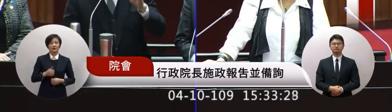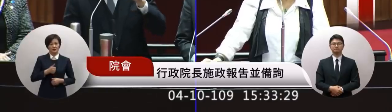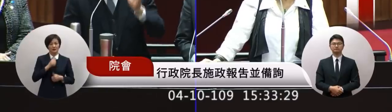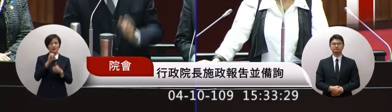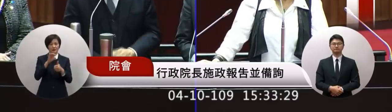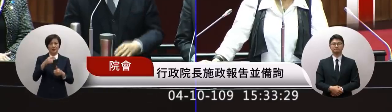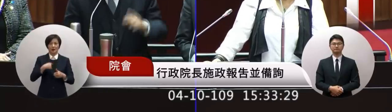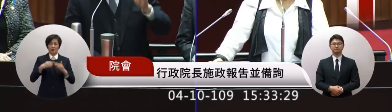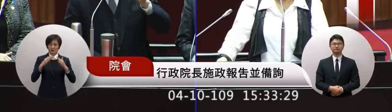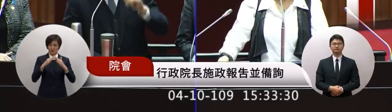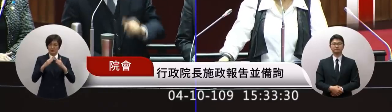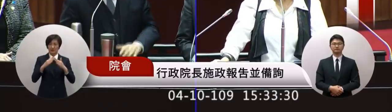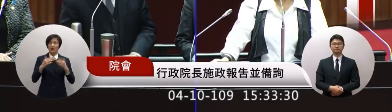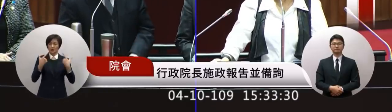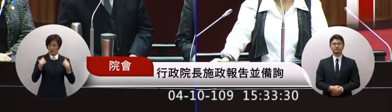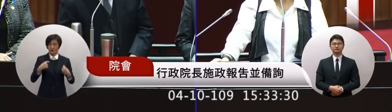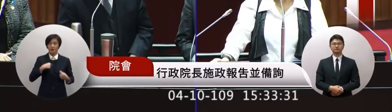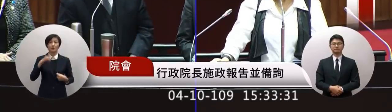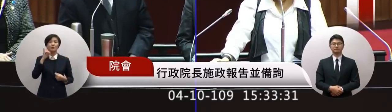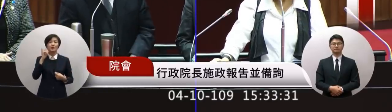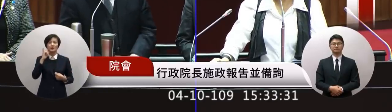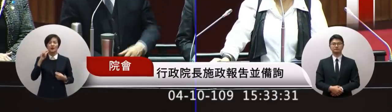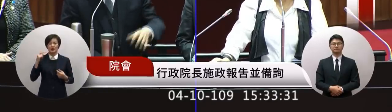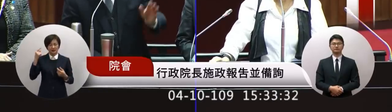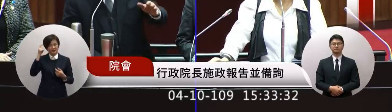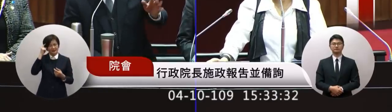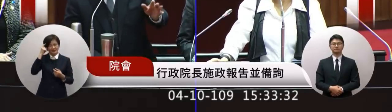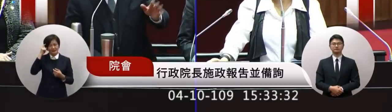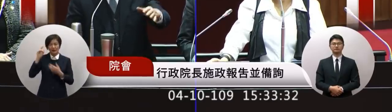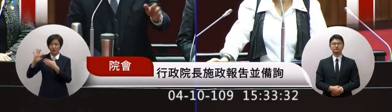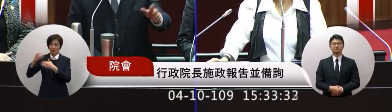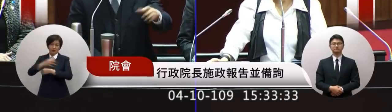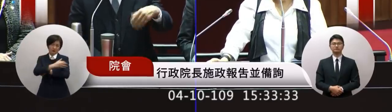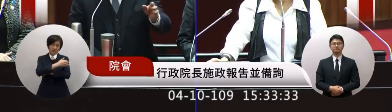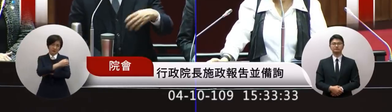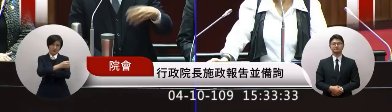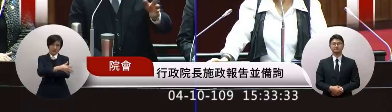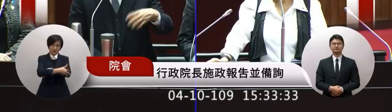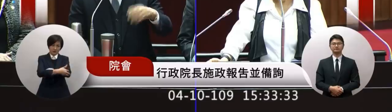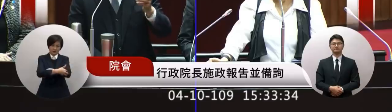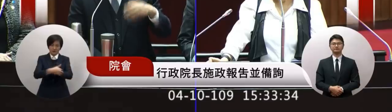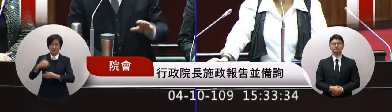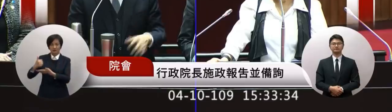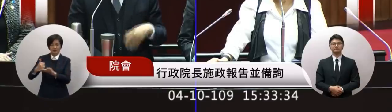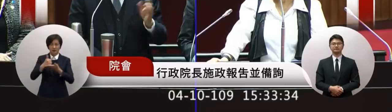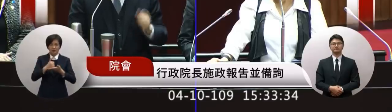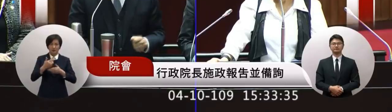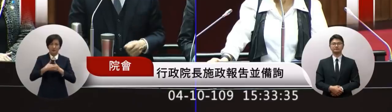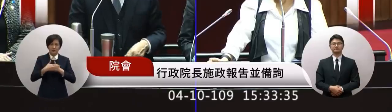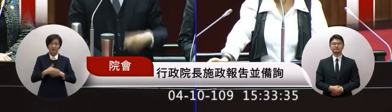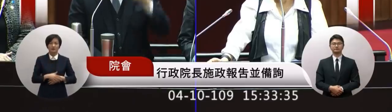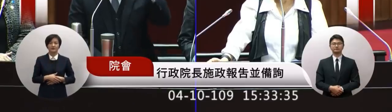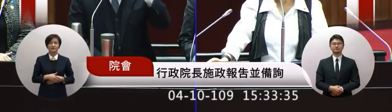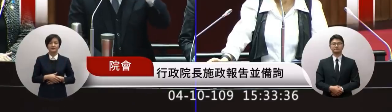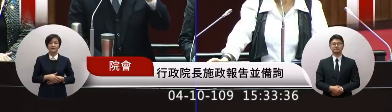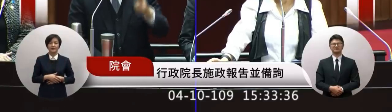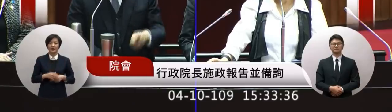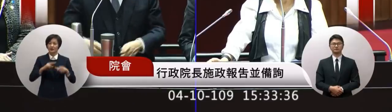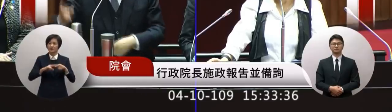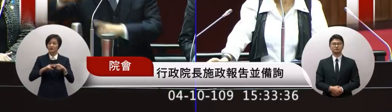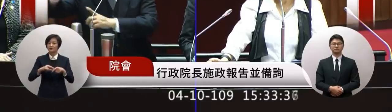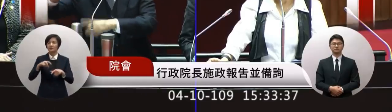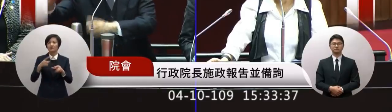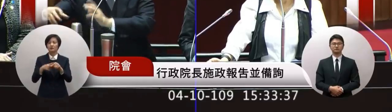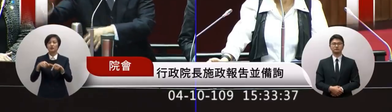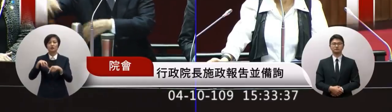们家本来我妈妈那时候要请外籍移工哦， 是 那个介绍所还是什么？第一个就